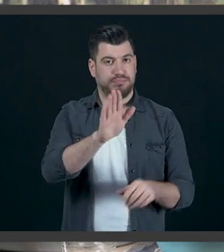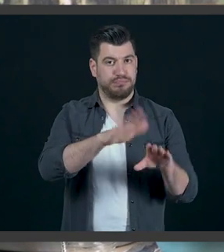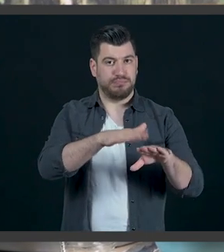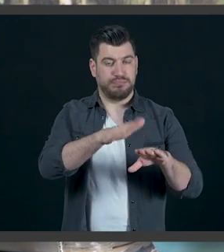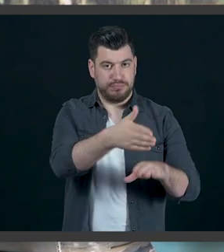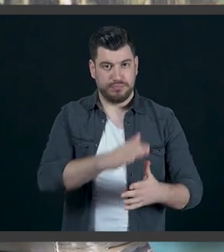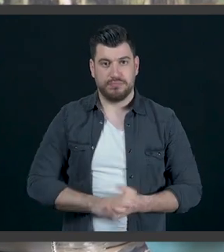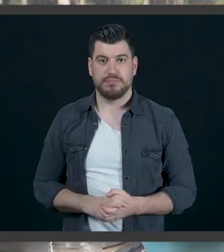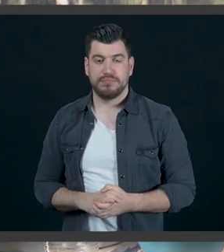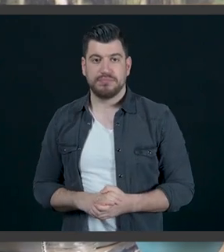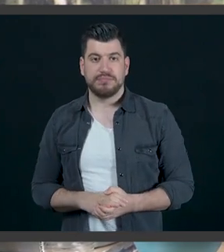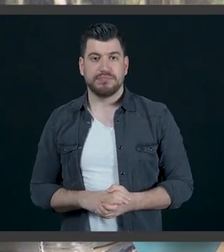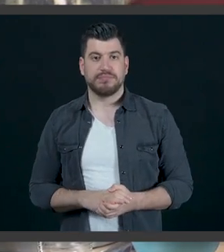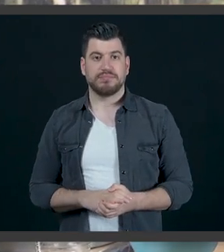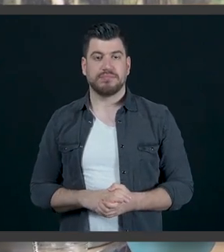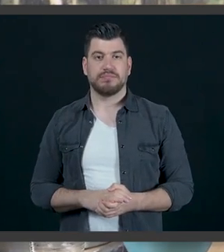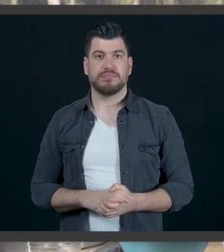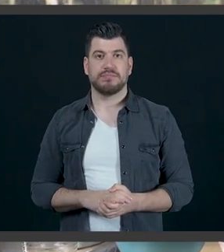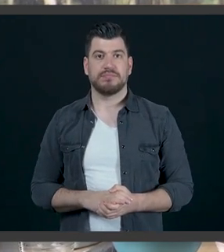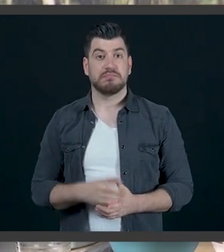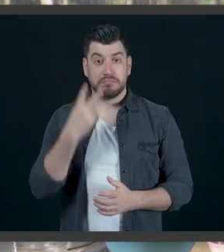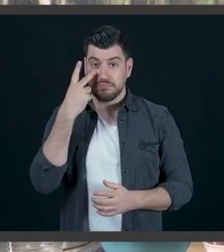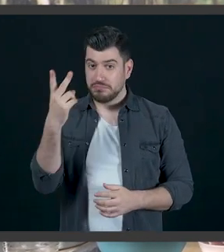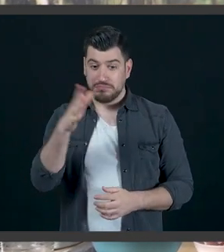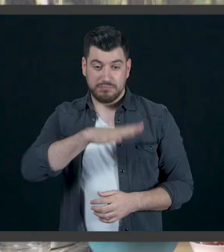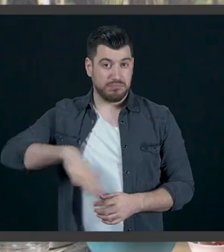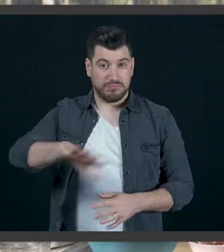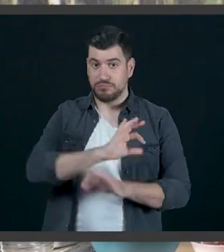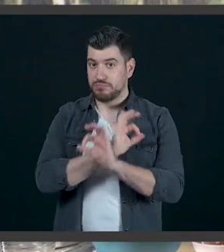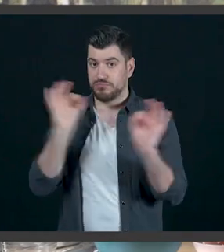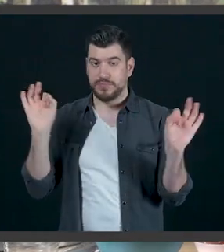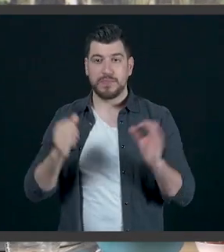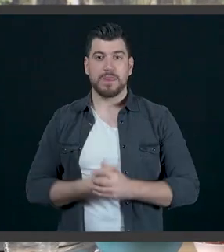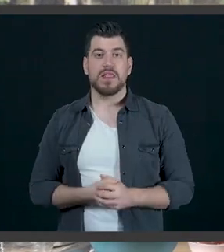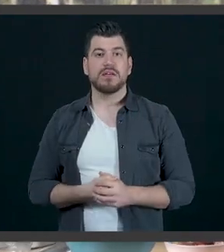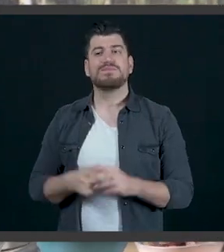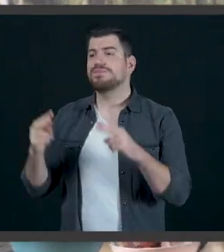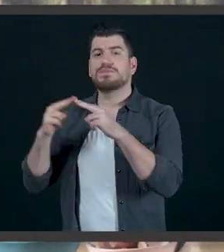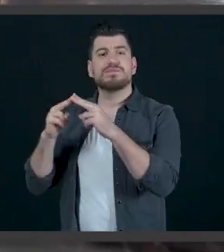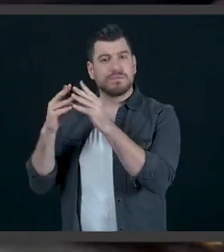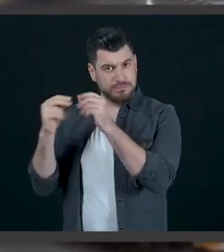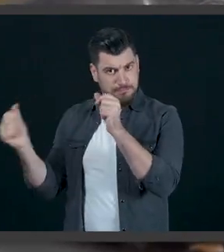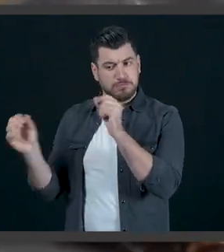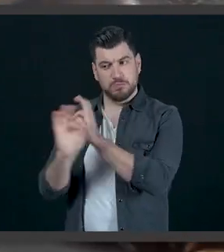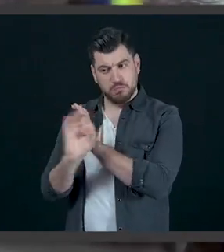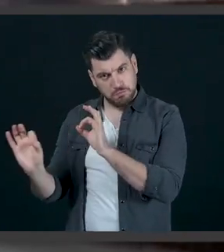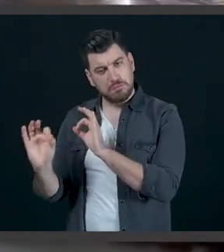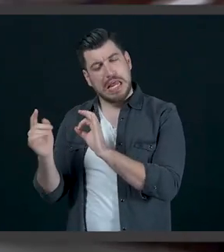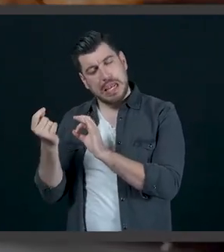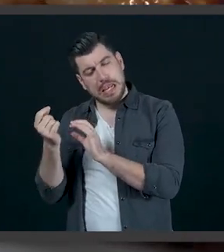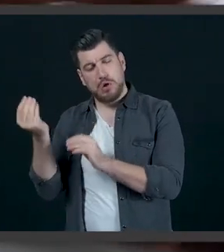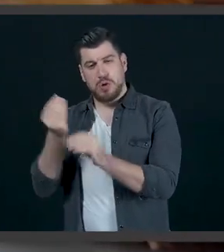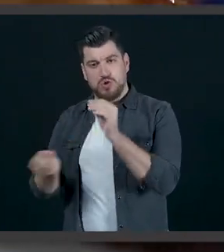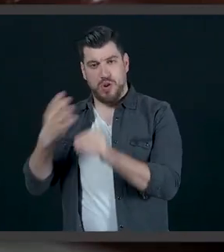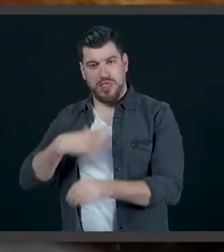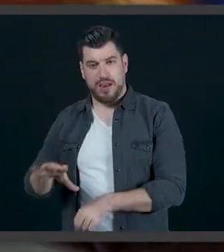θα αφήνουμε στην άκρη. Βλέπετε. Τέλειο. Τι γίνεται εδώ πέρα με τη σοκολάτα, μια χαρά, λίγο ακόμα